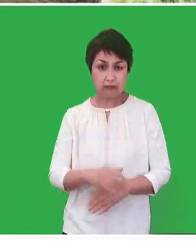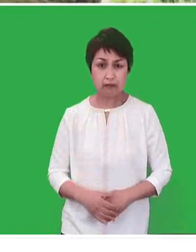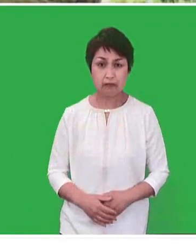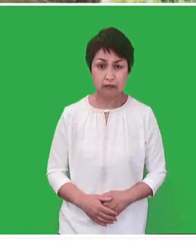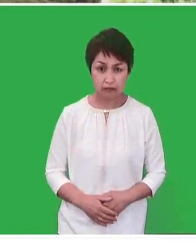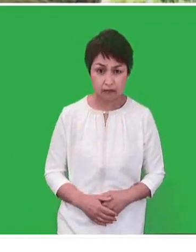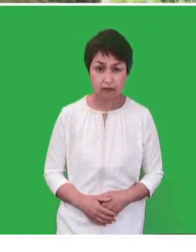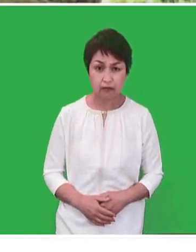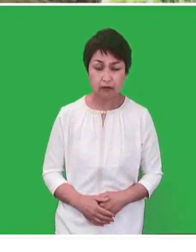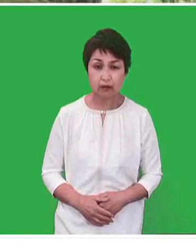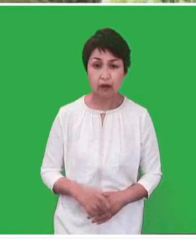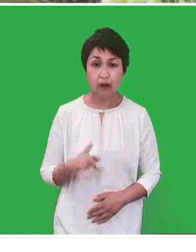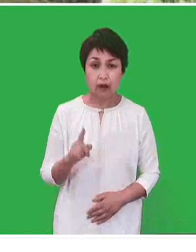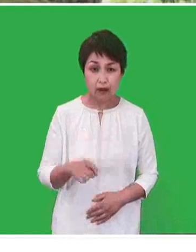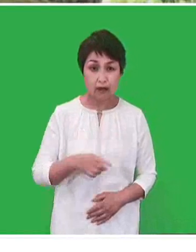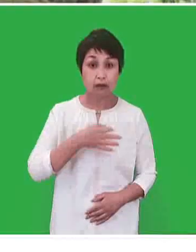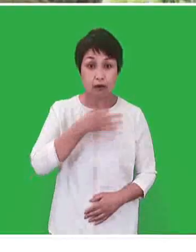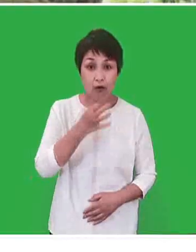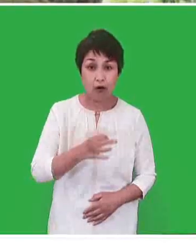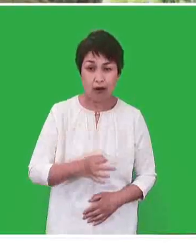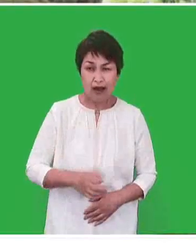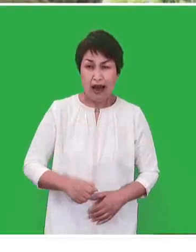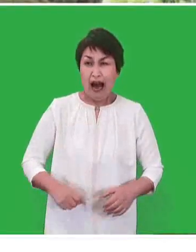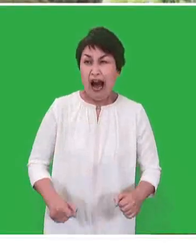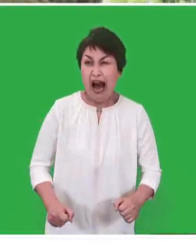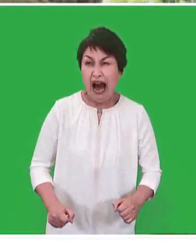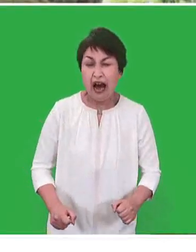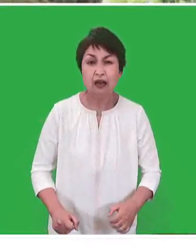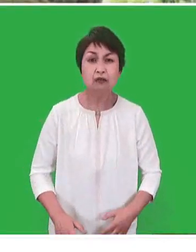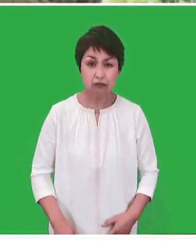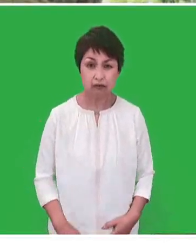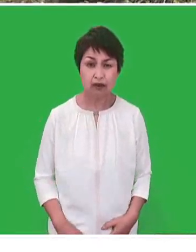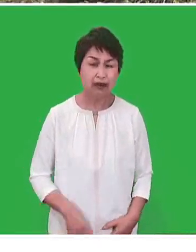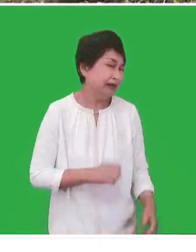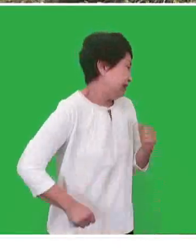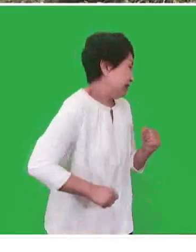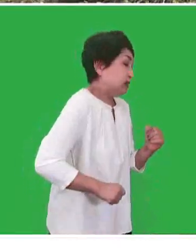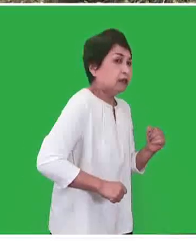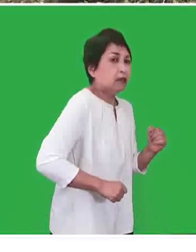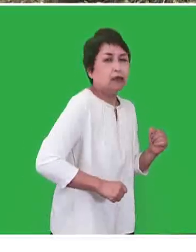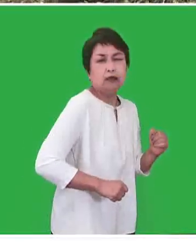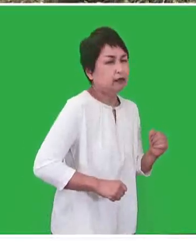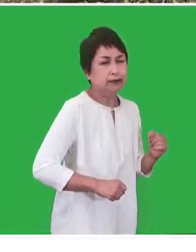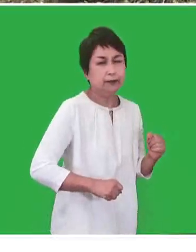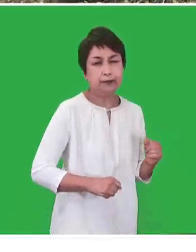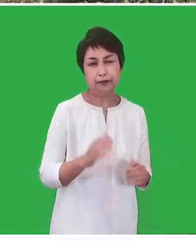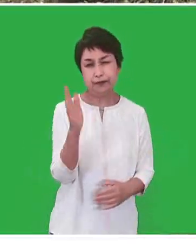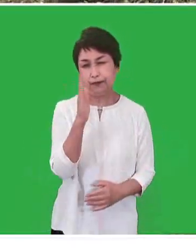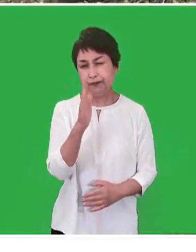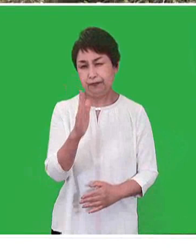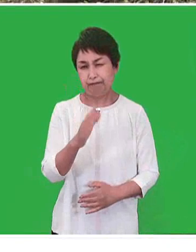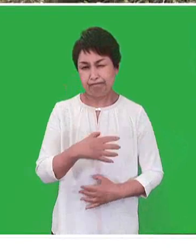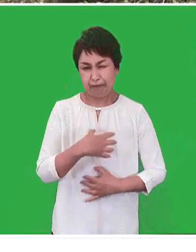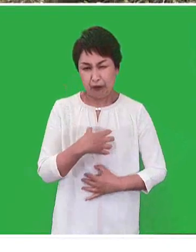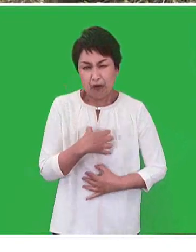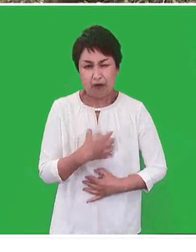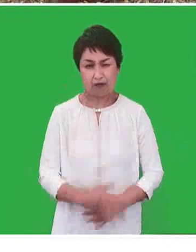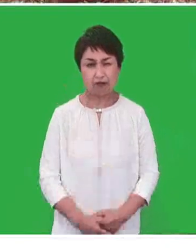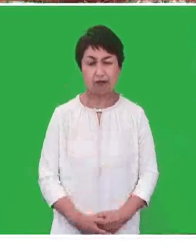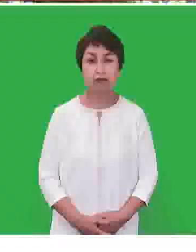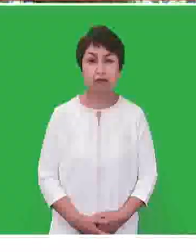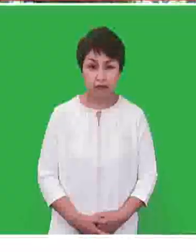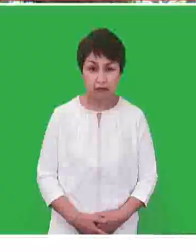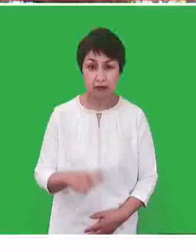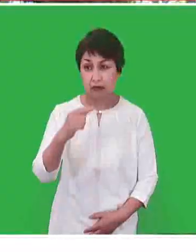を出したり背中を見せて走って逃げてはいけません。至近距離で熊に遭遇した場